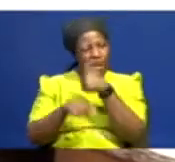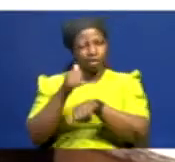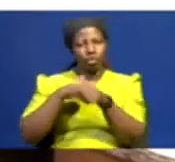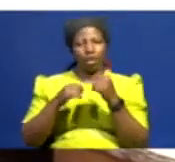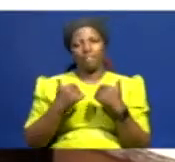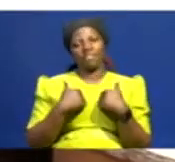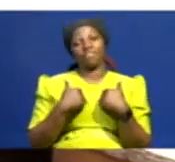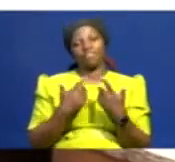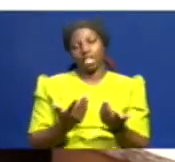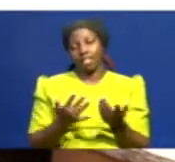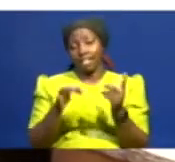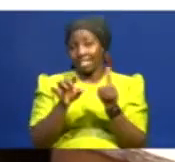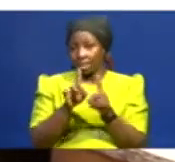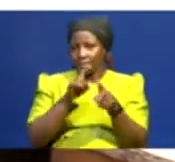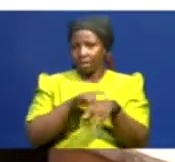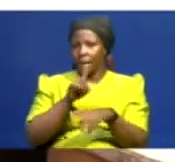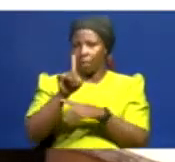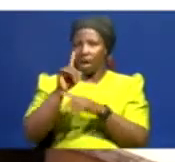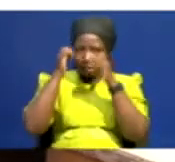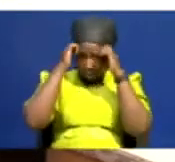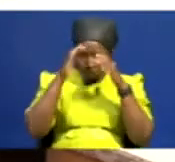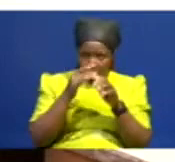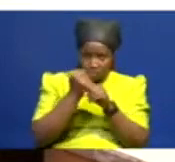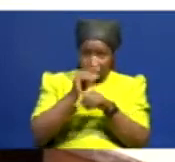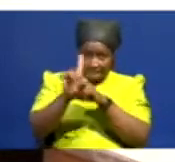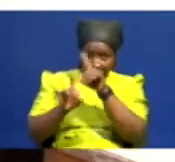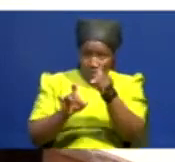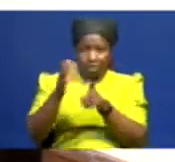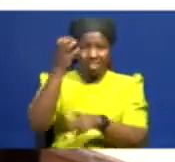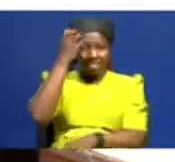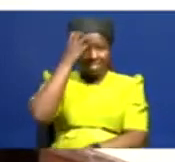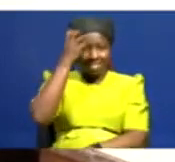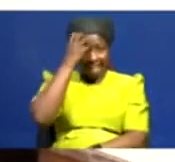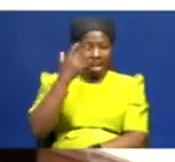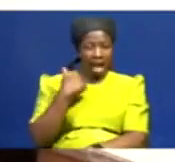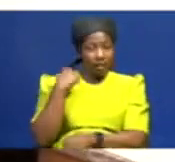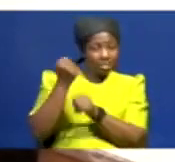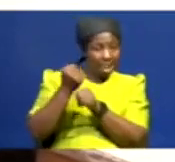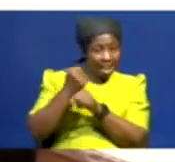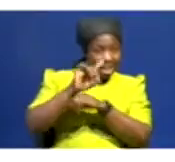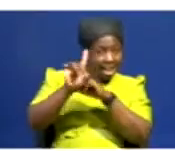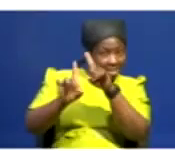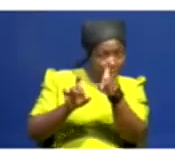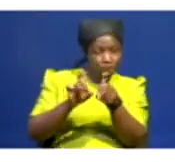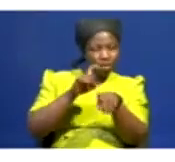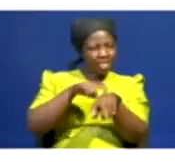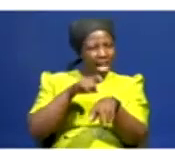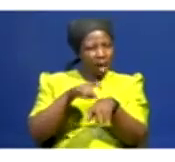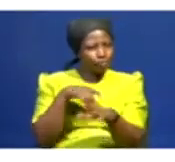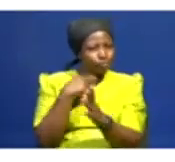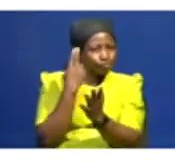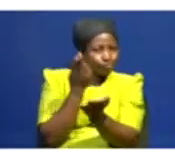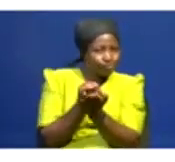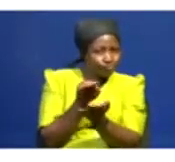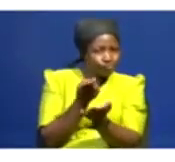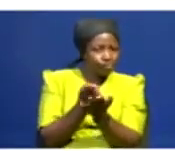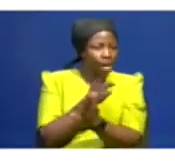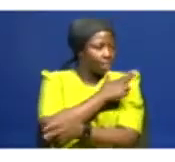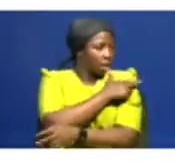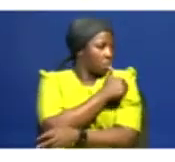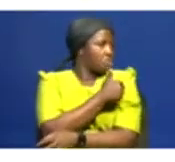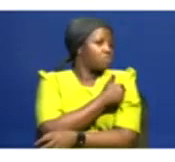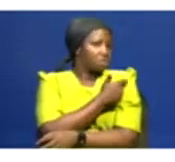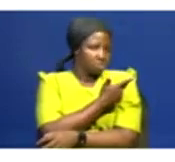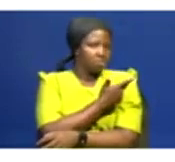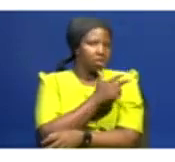huo, mtahiniwa mmoja huko Kitale, Trans Nzoia, aliufanya mtihani huo akiwa amelazwa hospitalini. Nelio